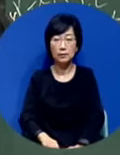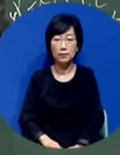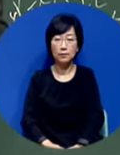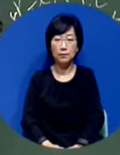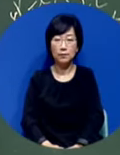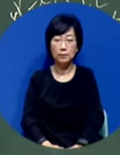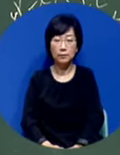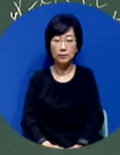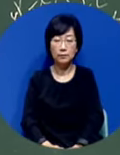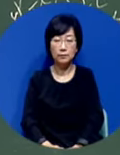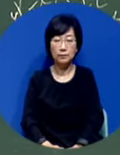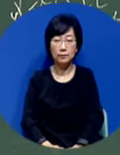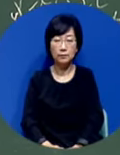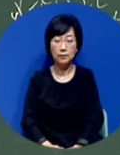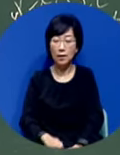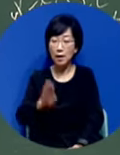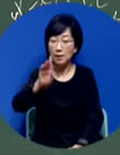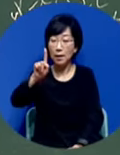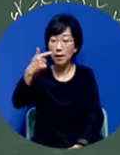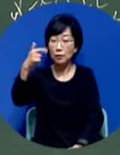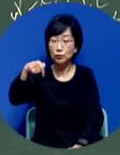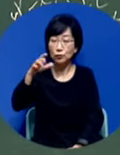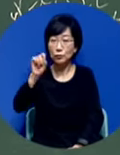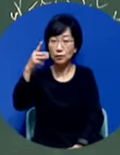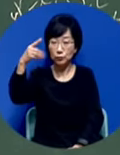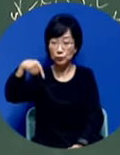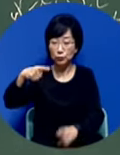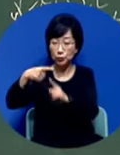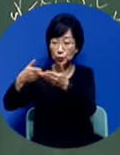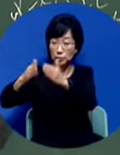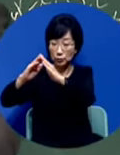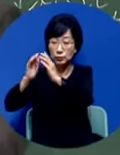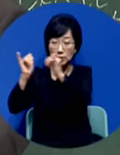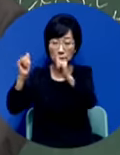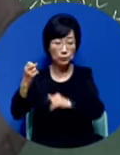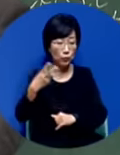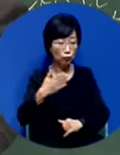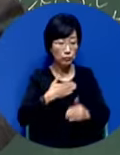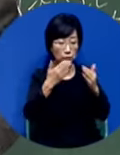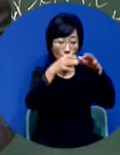세운 사람들하고 같은 사람들이요. 那结果呢,